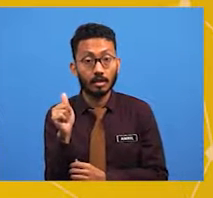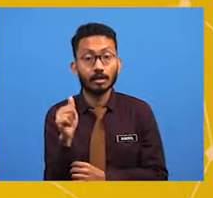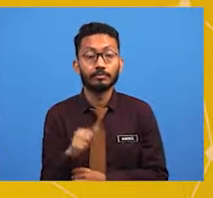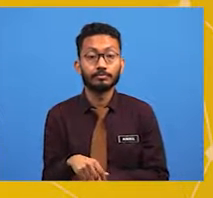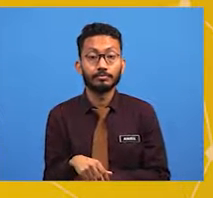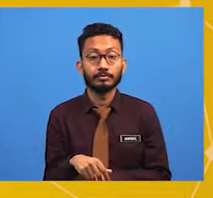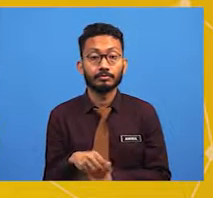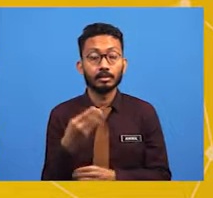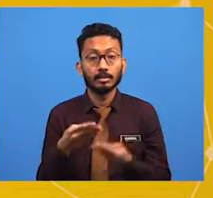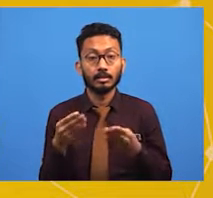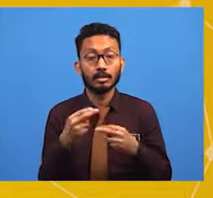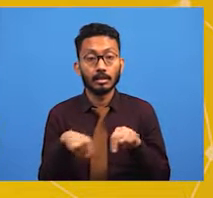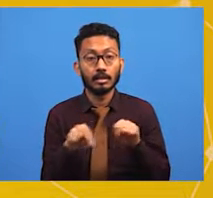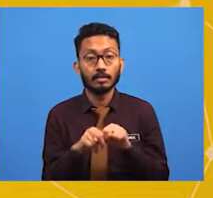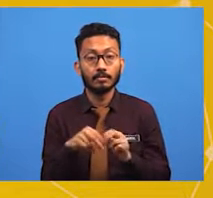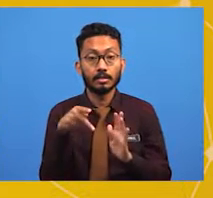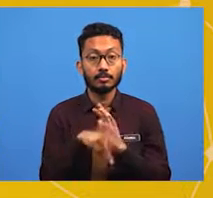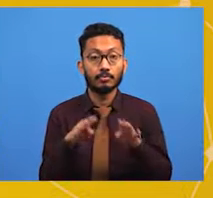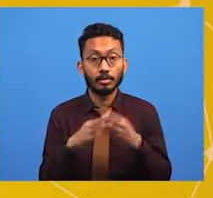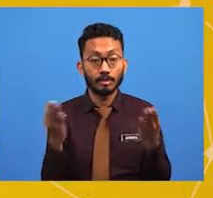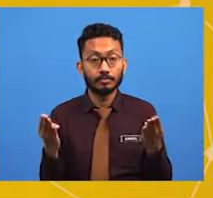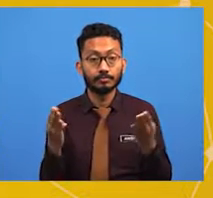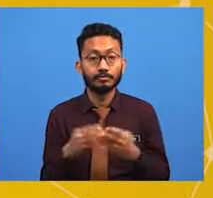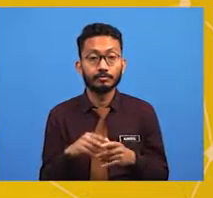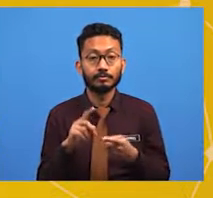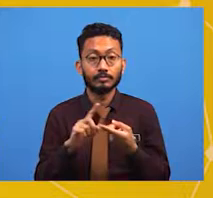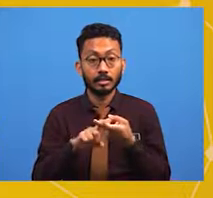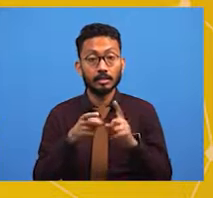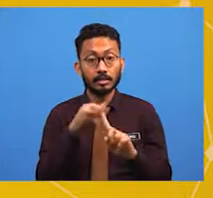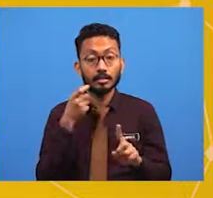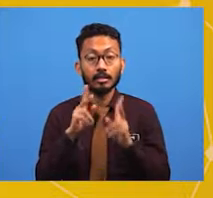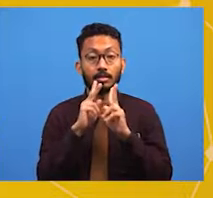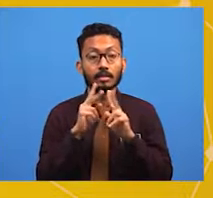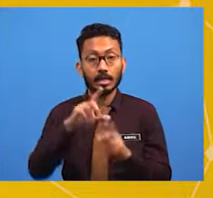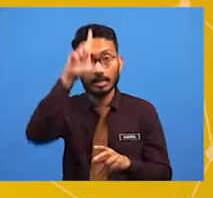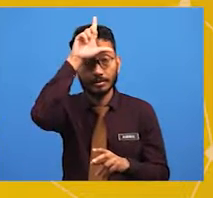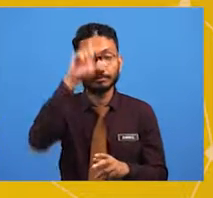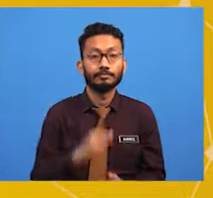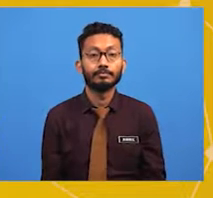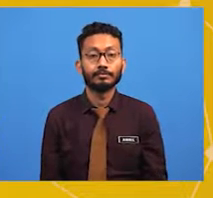diberi nilai pembuka pengikat kata lelaki.